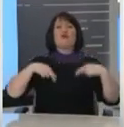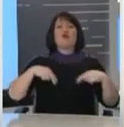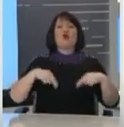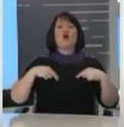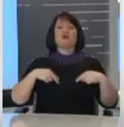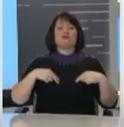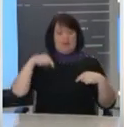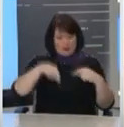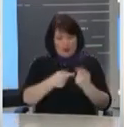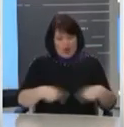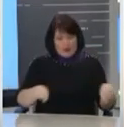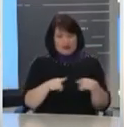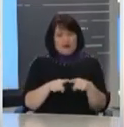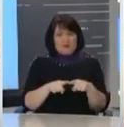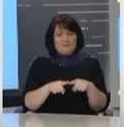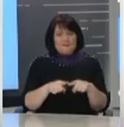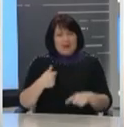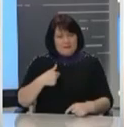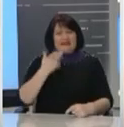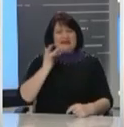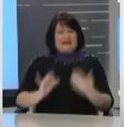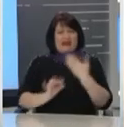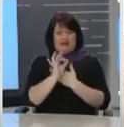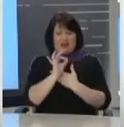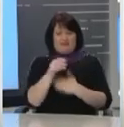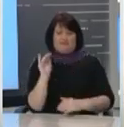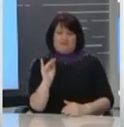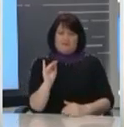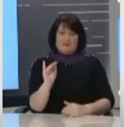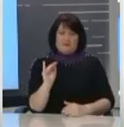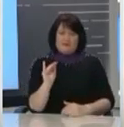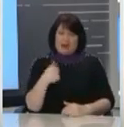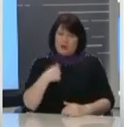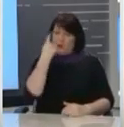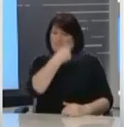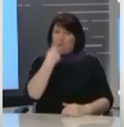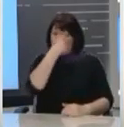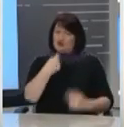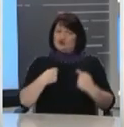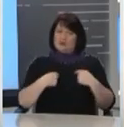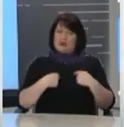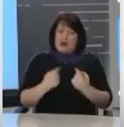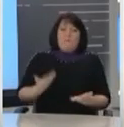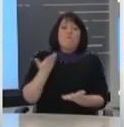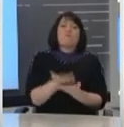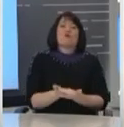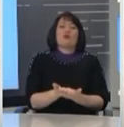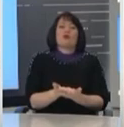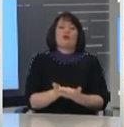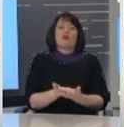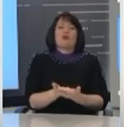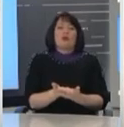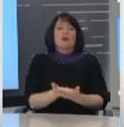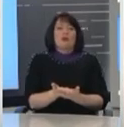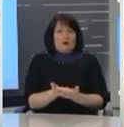αυτήν εδώ την αίθουσα, εμείς σαν Χρυσή Αυγή, εγώ προσωπικώς πρότεινα να παραβούμε,